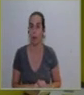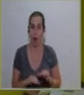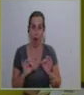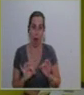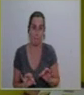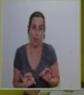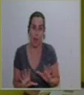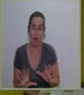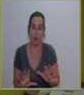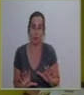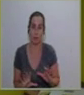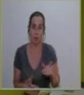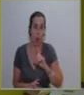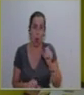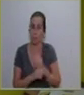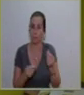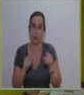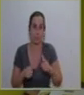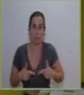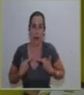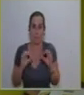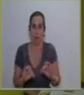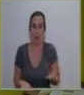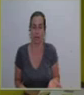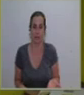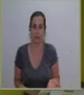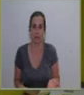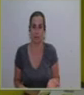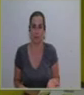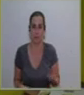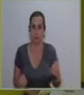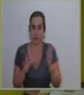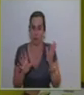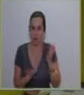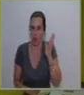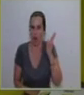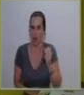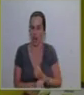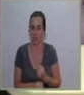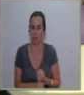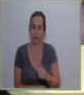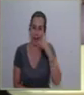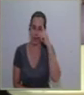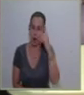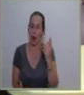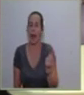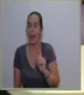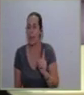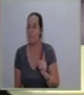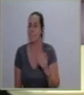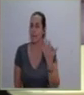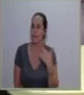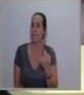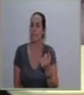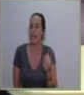האמת שלא עשיתי דבר כזה בחיים האמיתיים, זה דבר ממש מרושע לעשות. כן, את יודעת, למי בינינו לא יצא